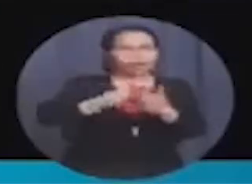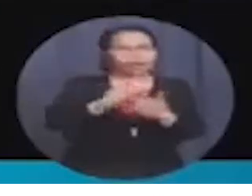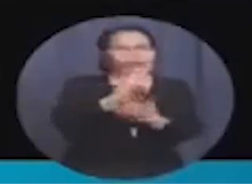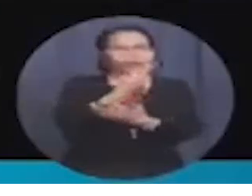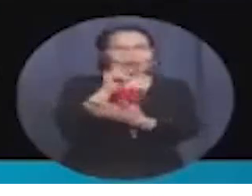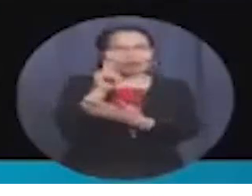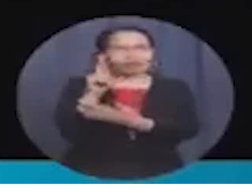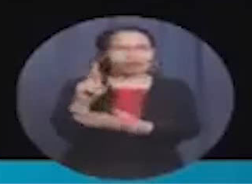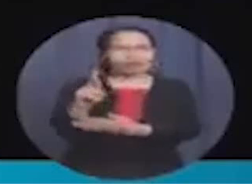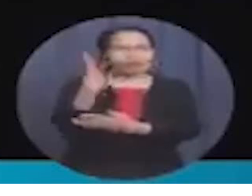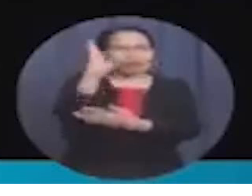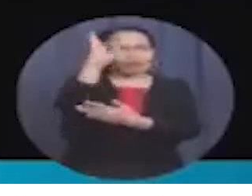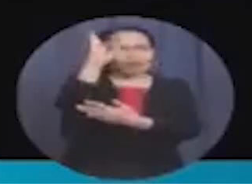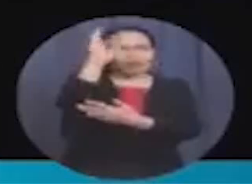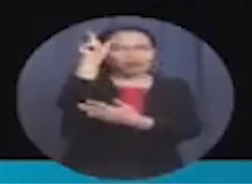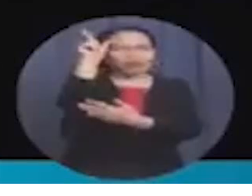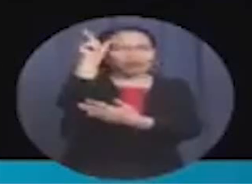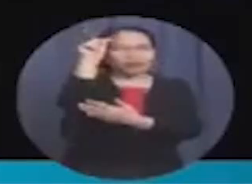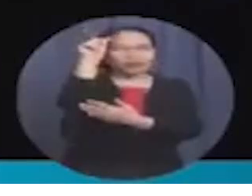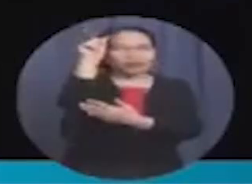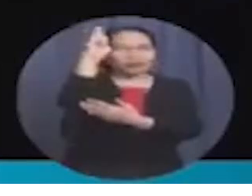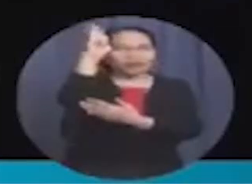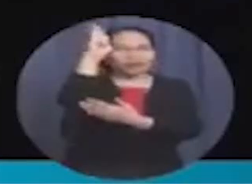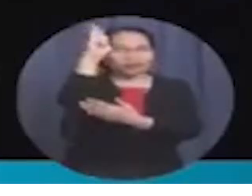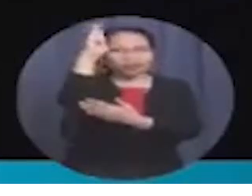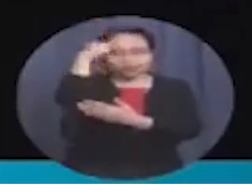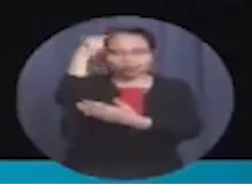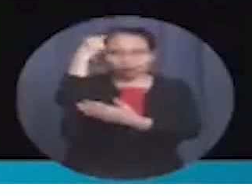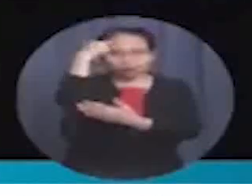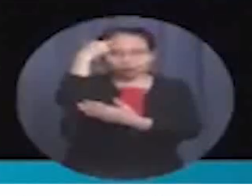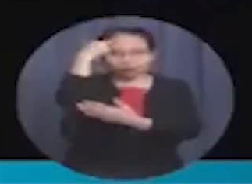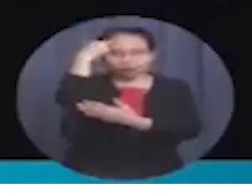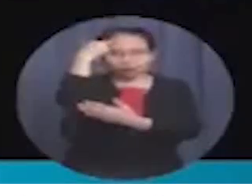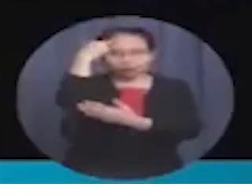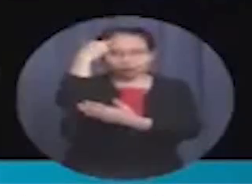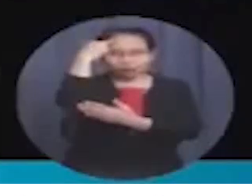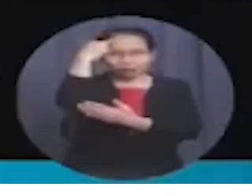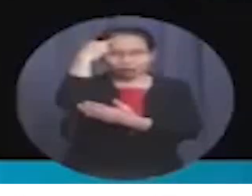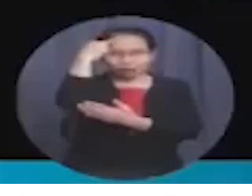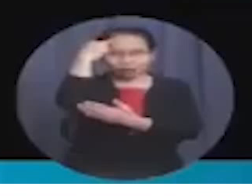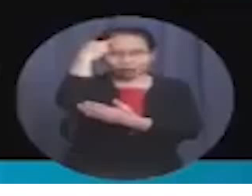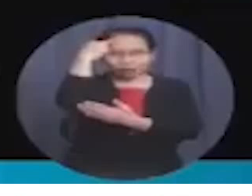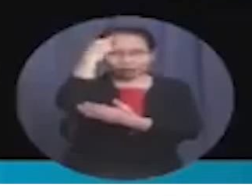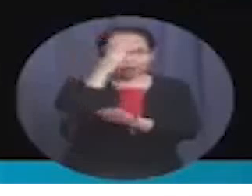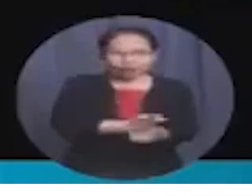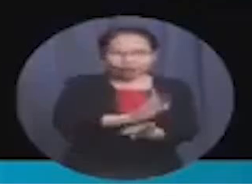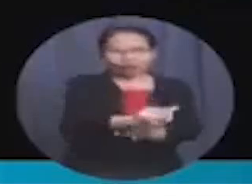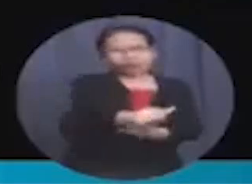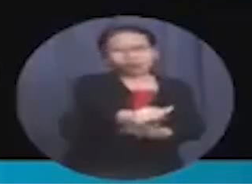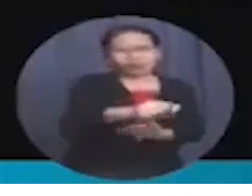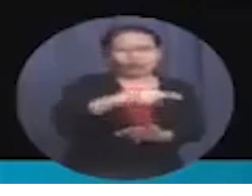dili ka, patawarin ka nawa ng Diyos. Mag-isip ka ng mabuti, prangkahin mo yung sarili mo.